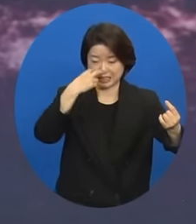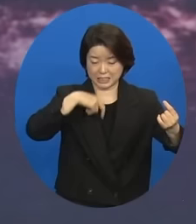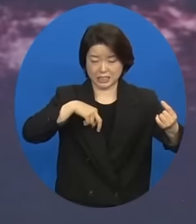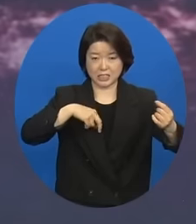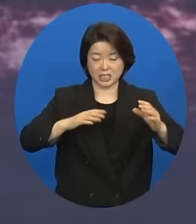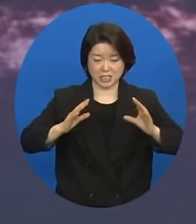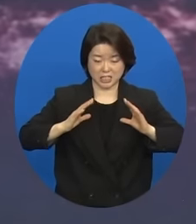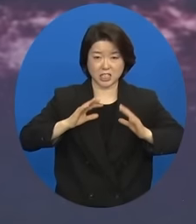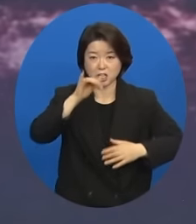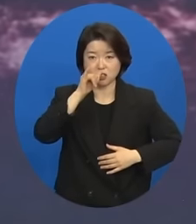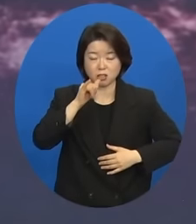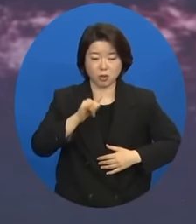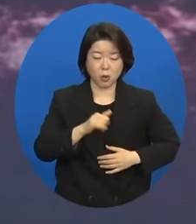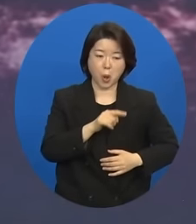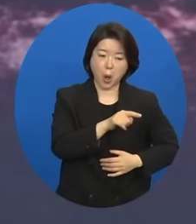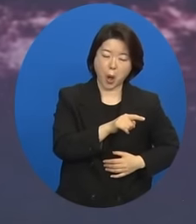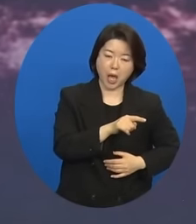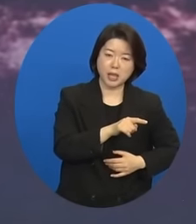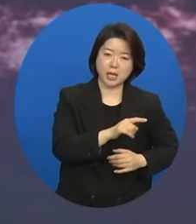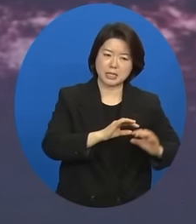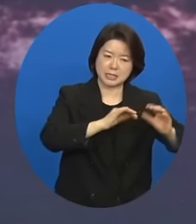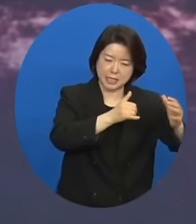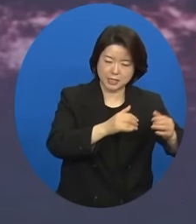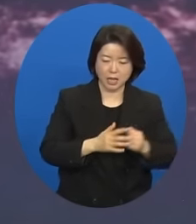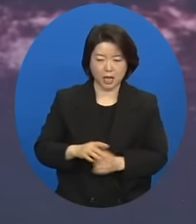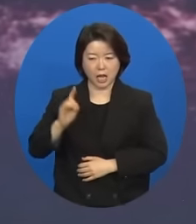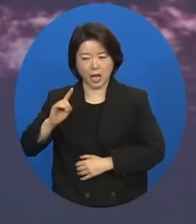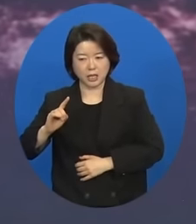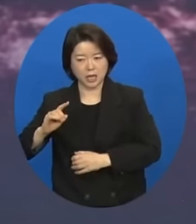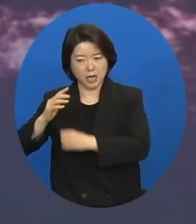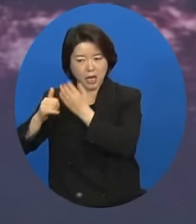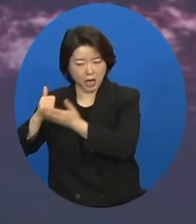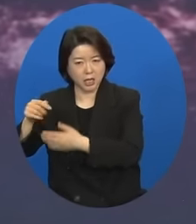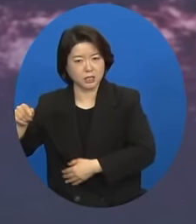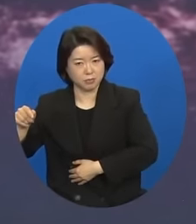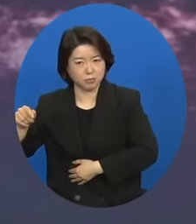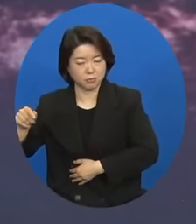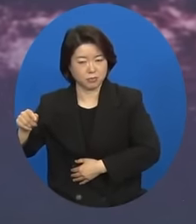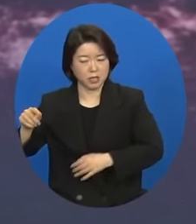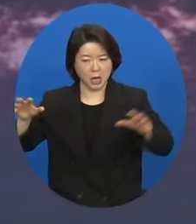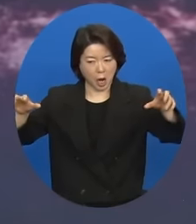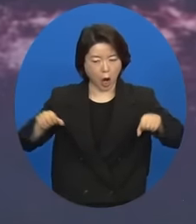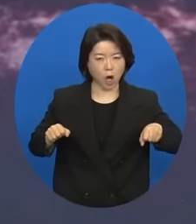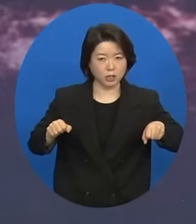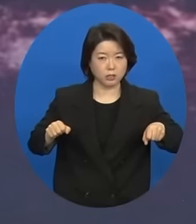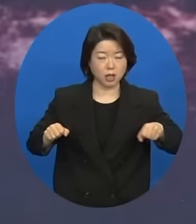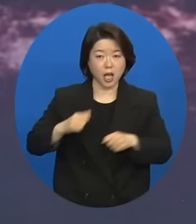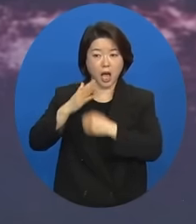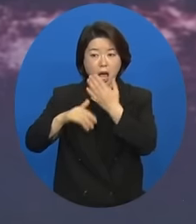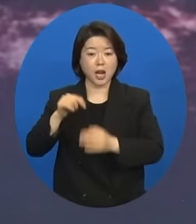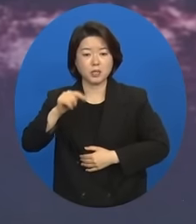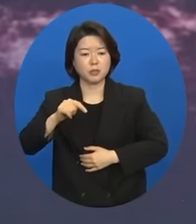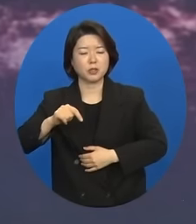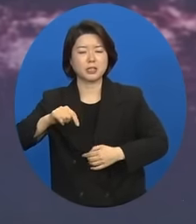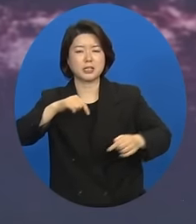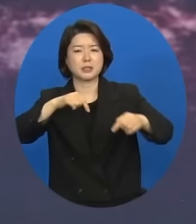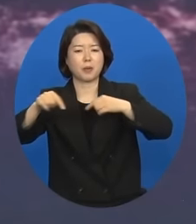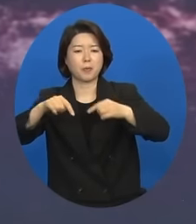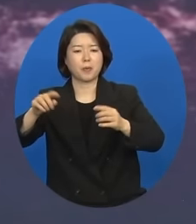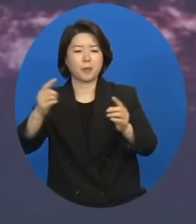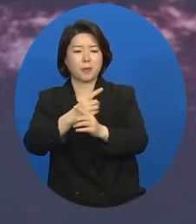바로 야곱이 야곱의 특성입니다 하나님은 그것을 다루시는 거예요 그 우리의 삶에도 왜 루스가